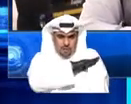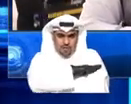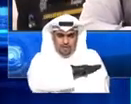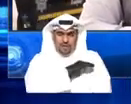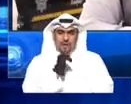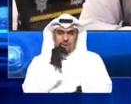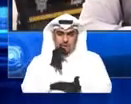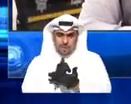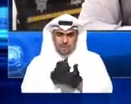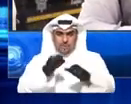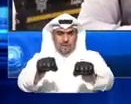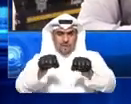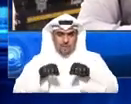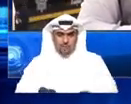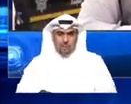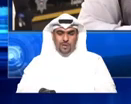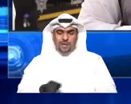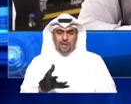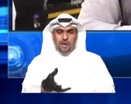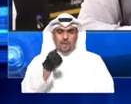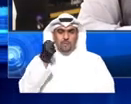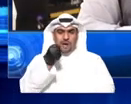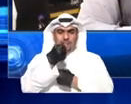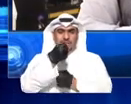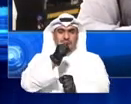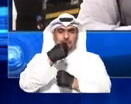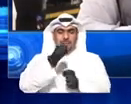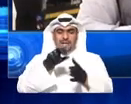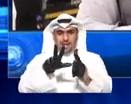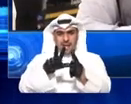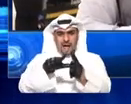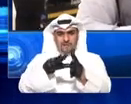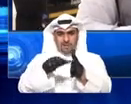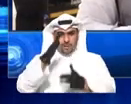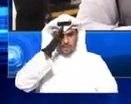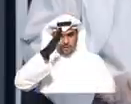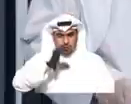لمدير محافظة بلدية الفروانية المهندس محمد صرخو. شكرا لك رائد.